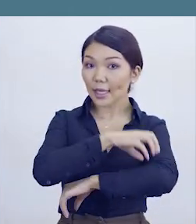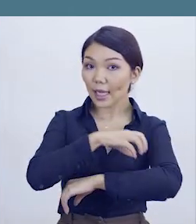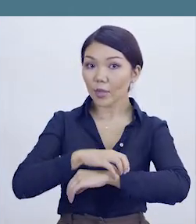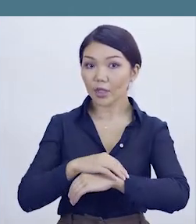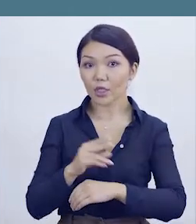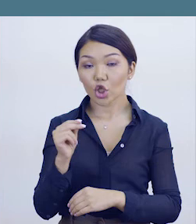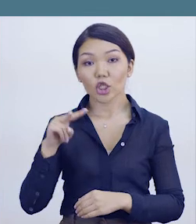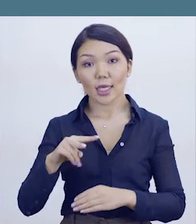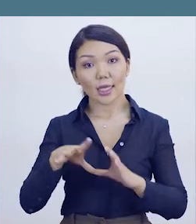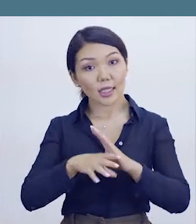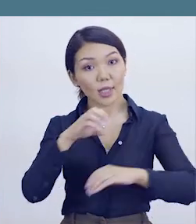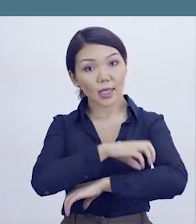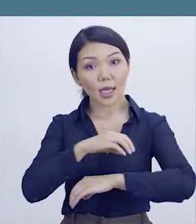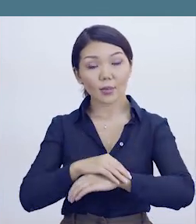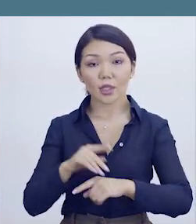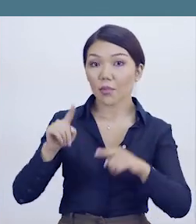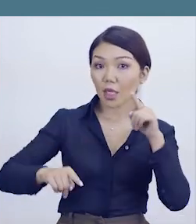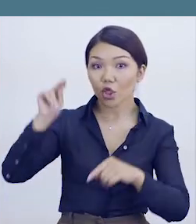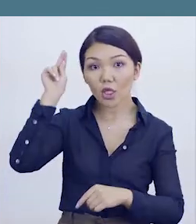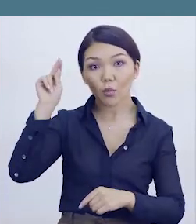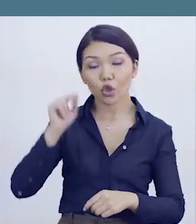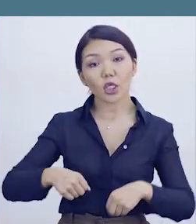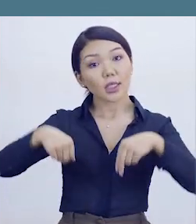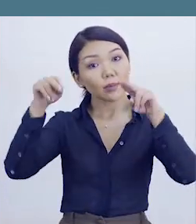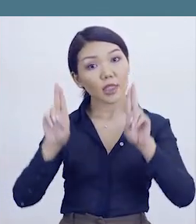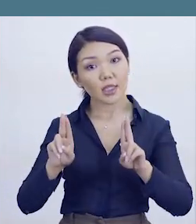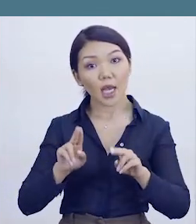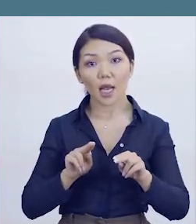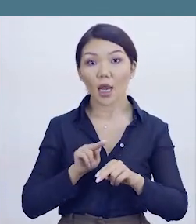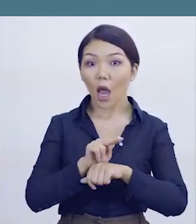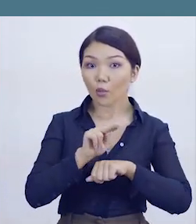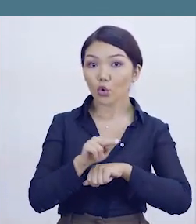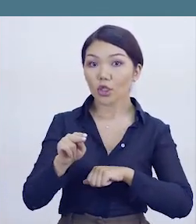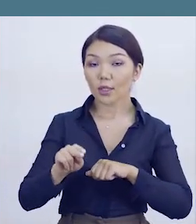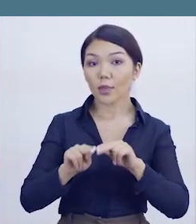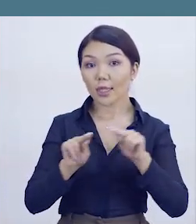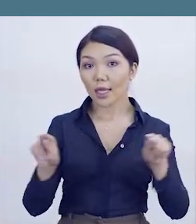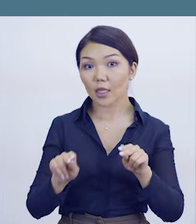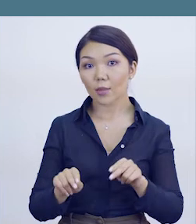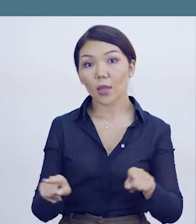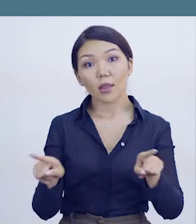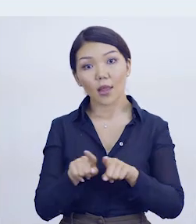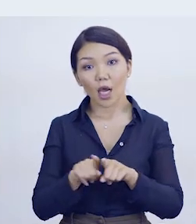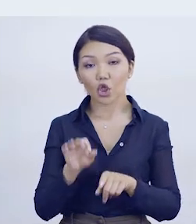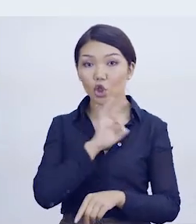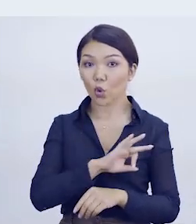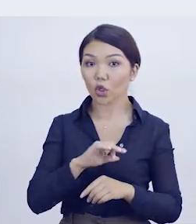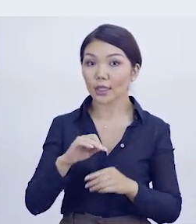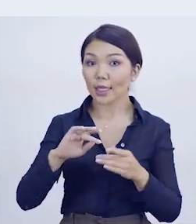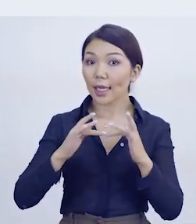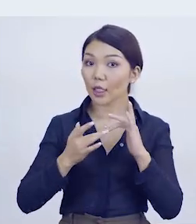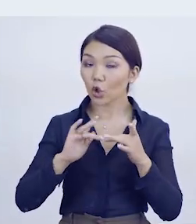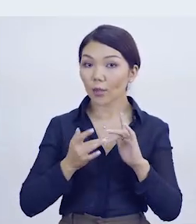представительных органов местного самоуправления в составе не менее предусмотренного количества членов соответствующей избирательной комиссии. Члены